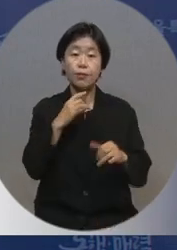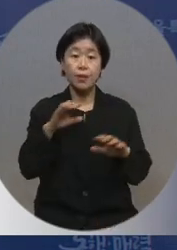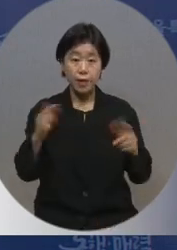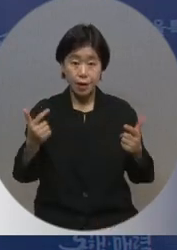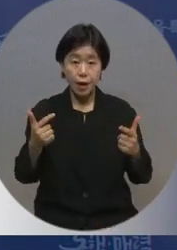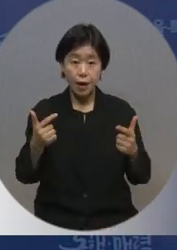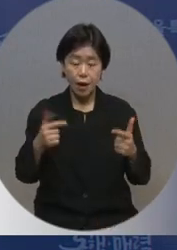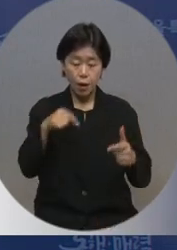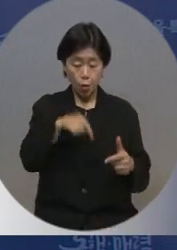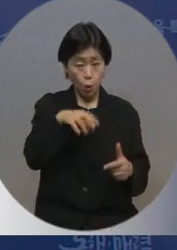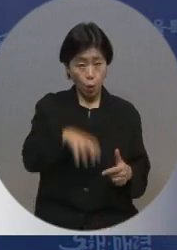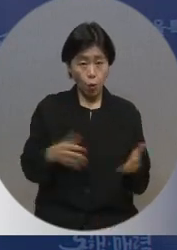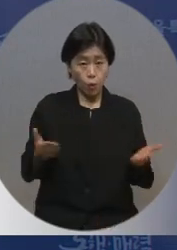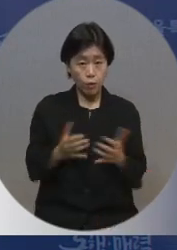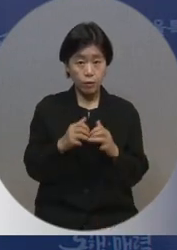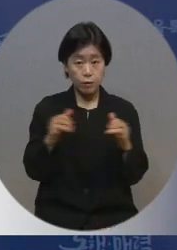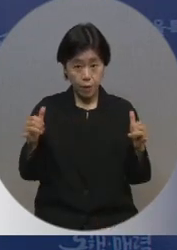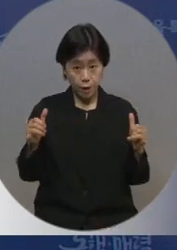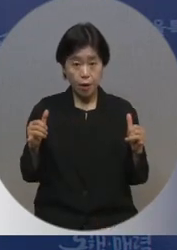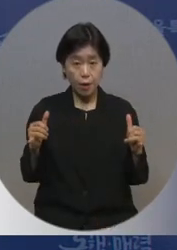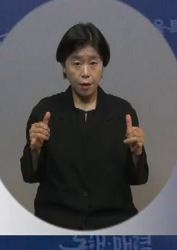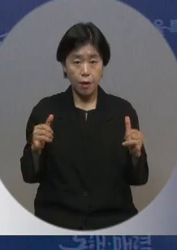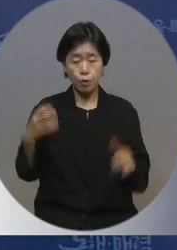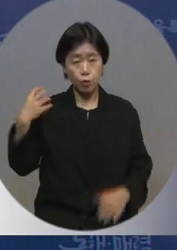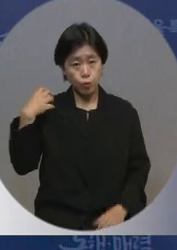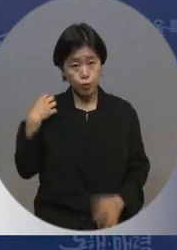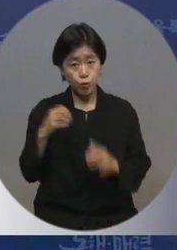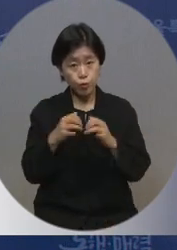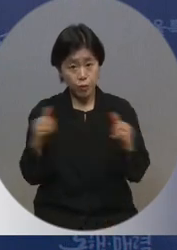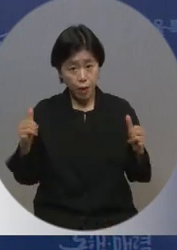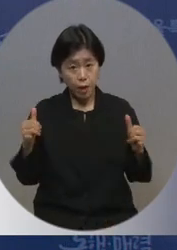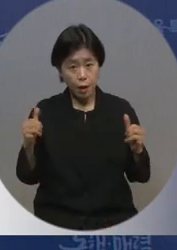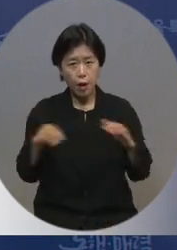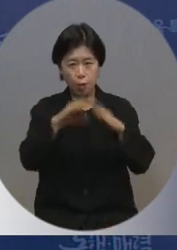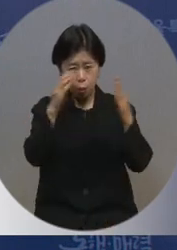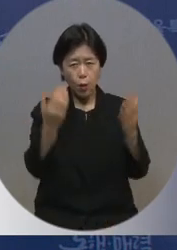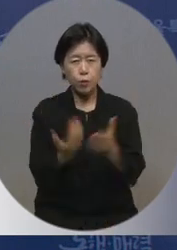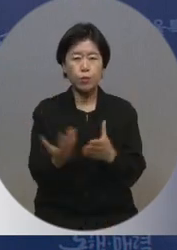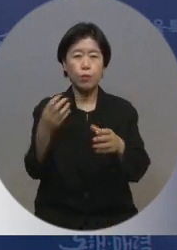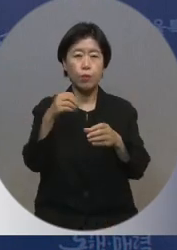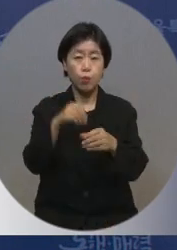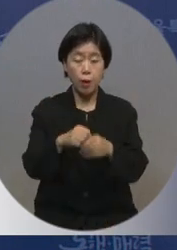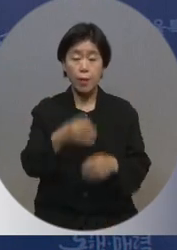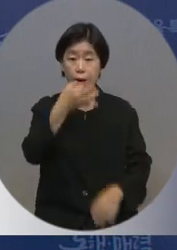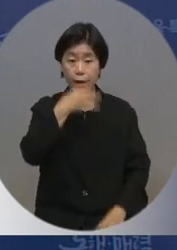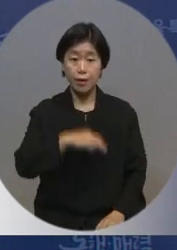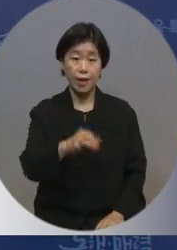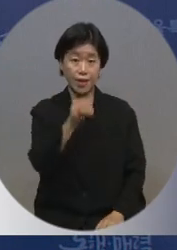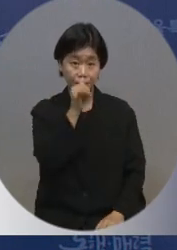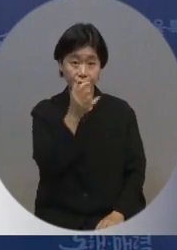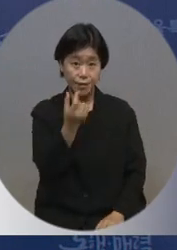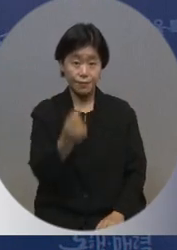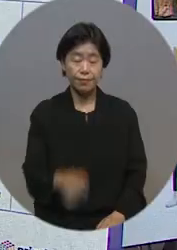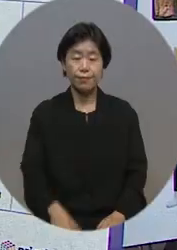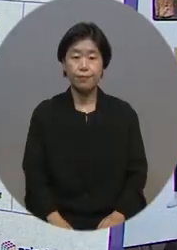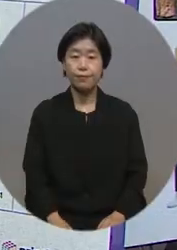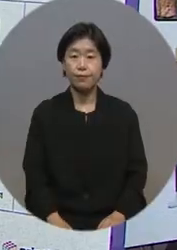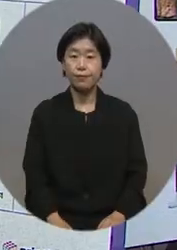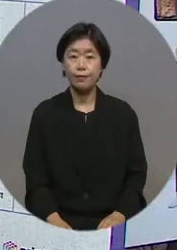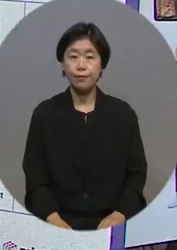내부 직원들도 가맹점주나 스태프들에 이르기까지 많은 분들이 좀 혜택을 보실 수 있을 것